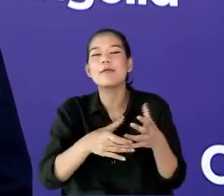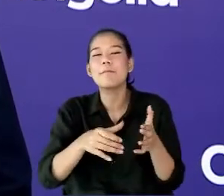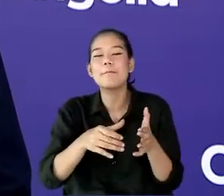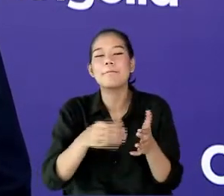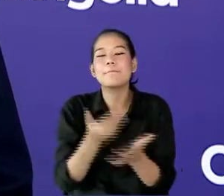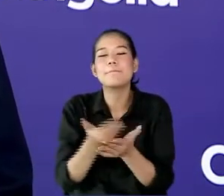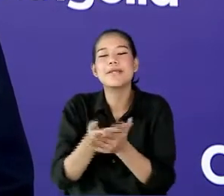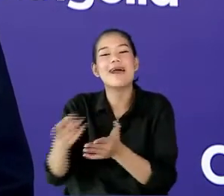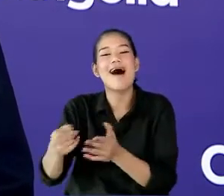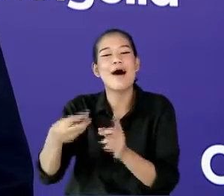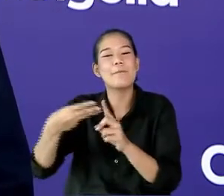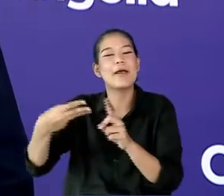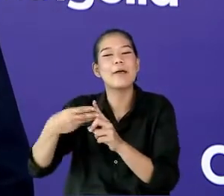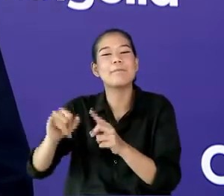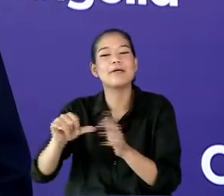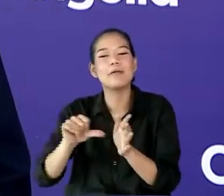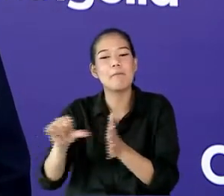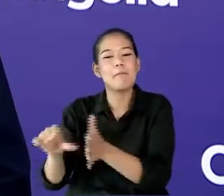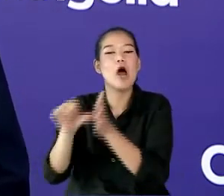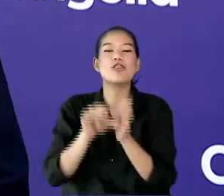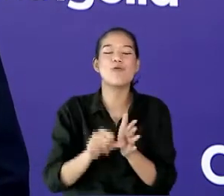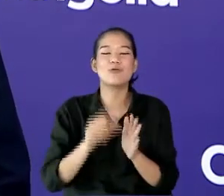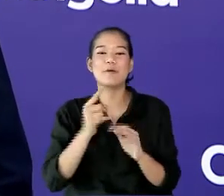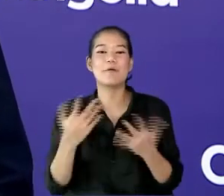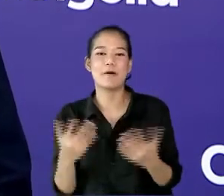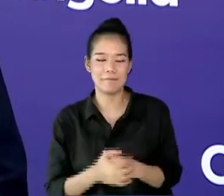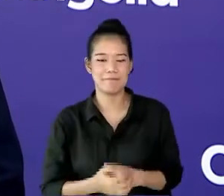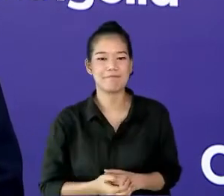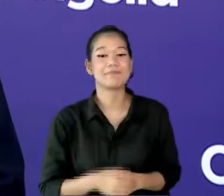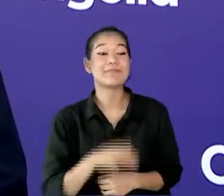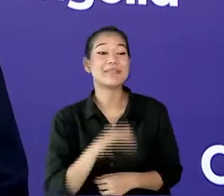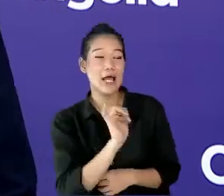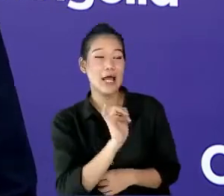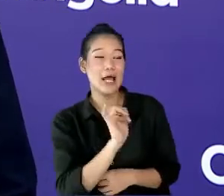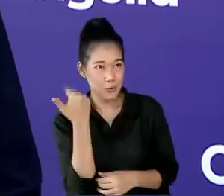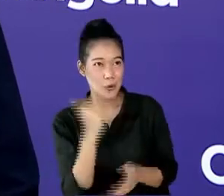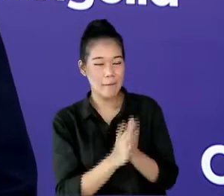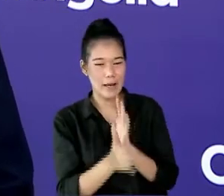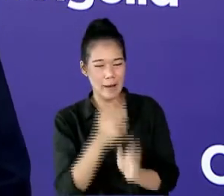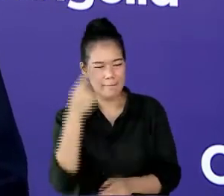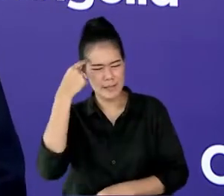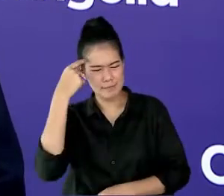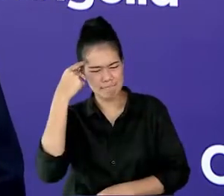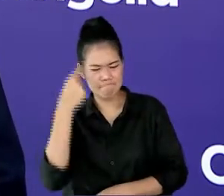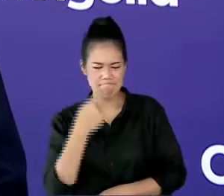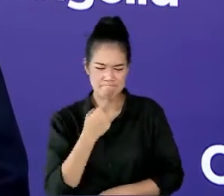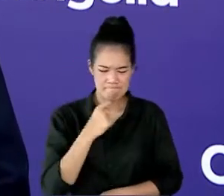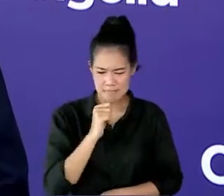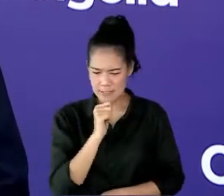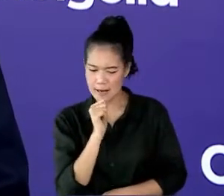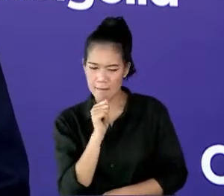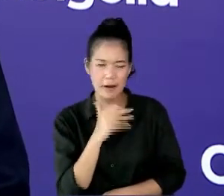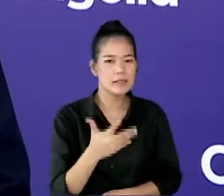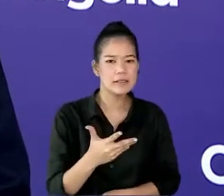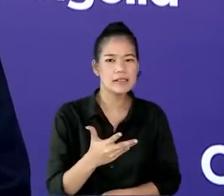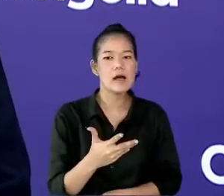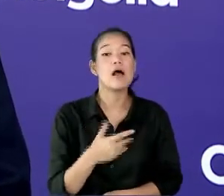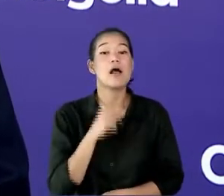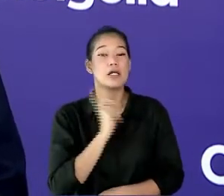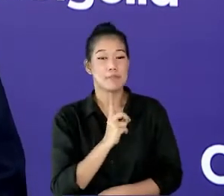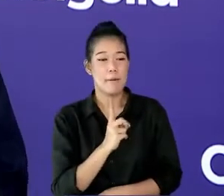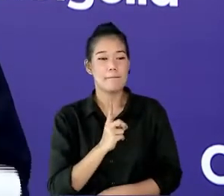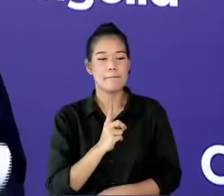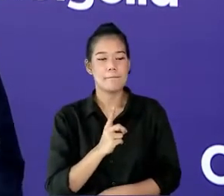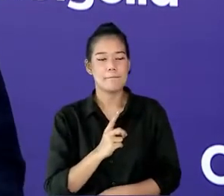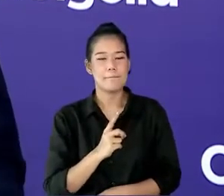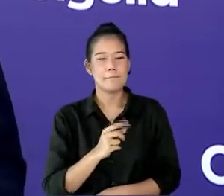proses brainstormingnya seperti apa Mas? Iya, jadi waktu itu kita sempat mikir ya siapa gitu karena harus